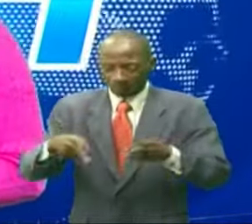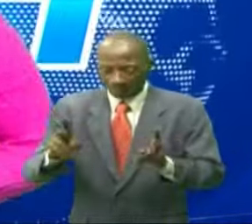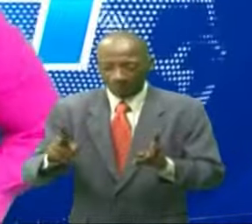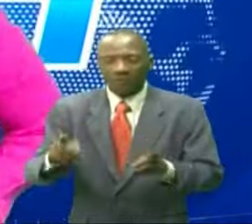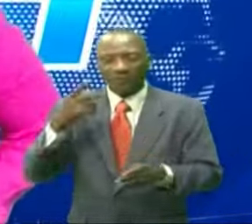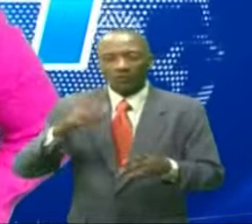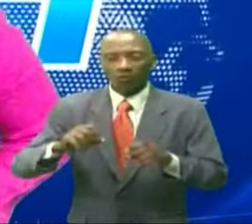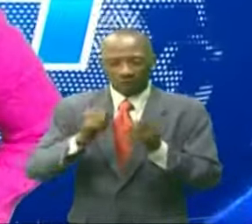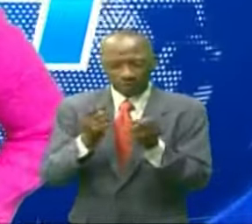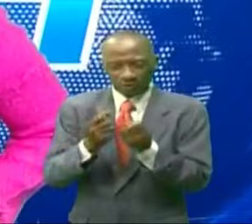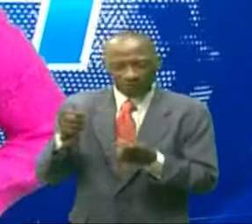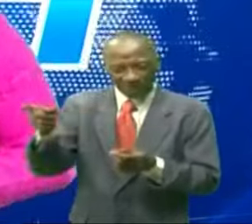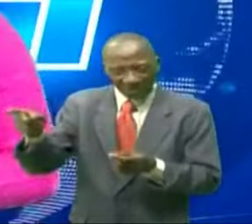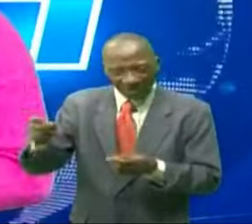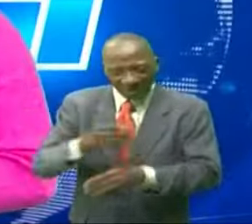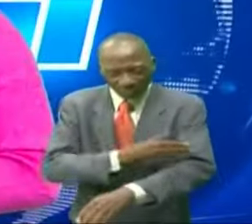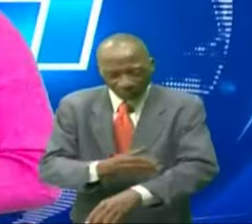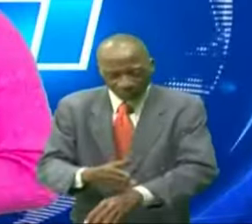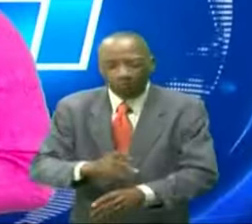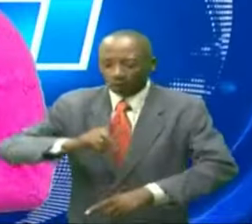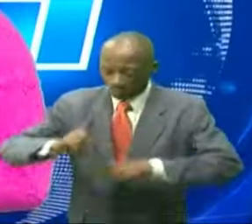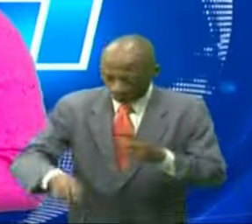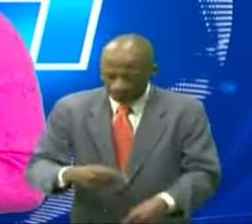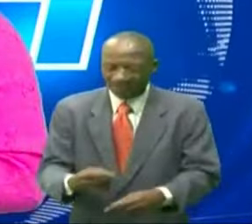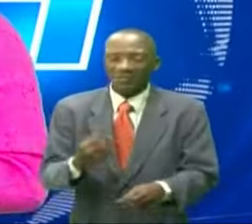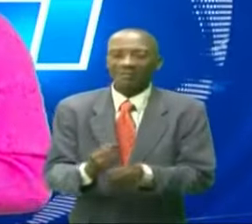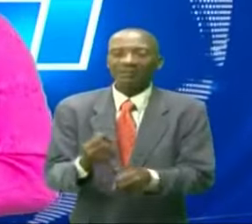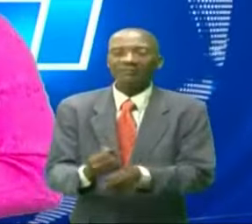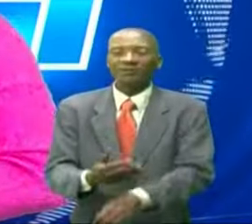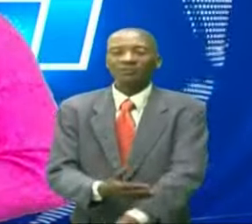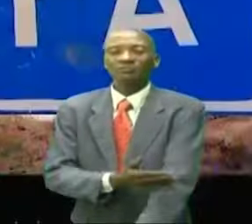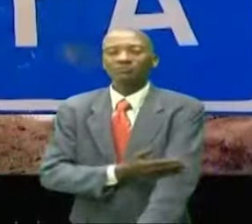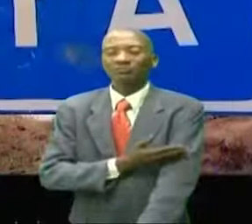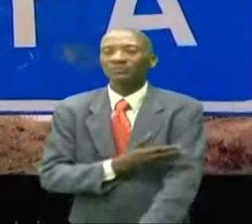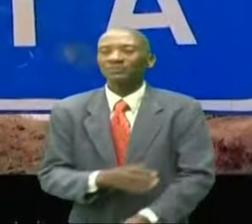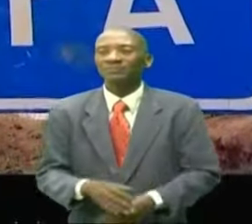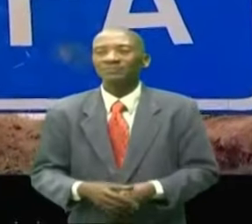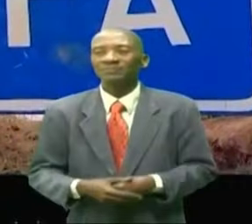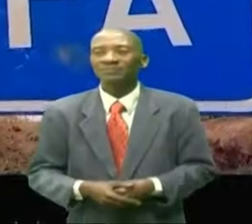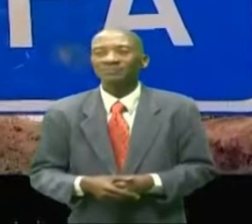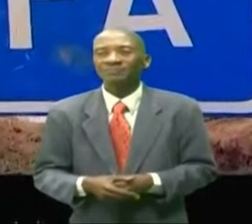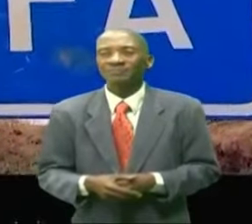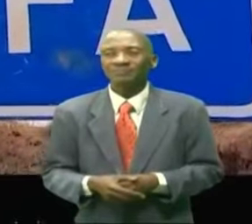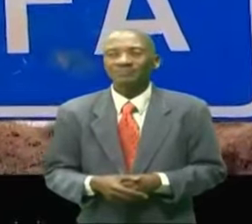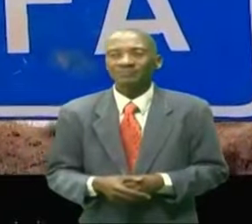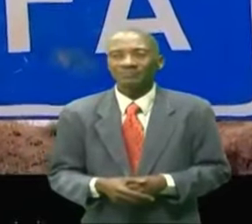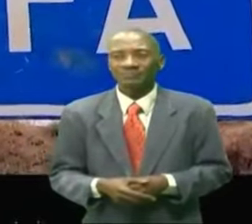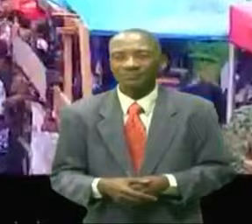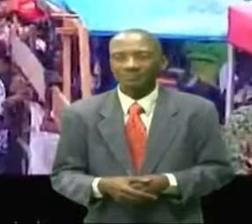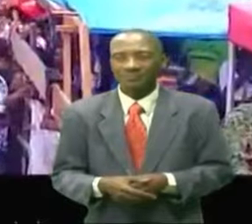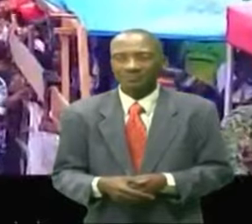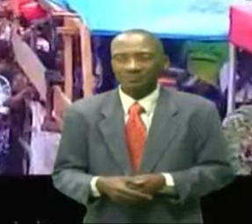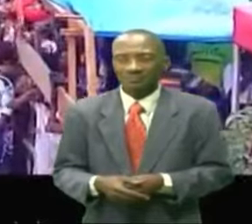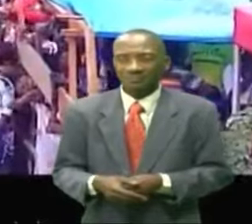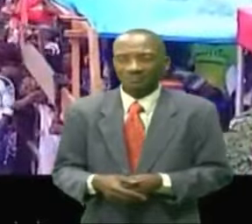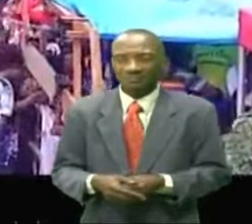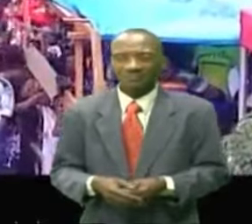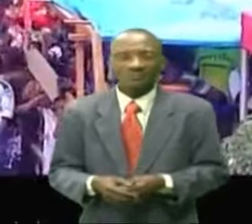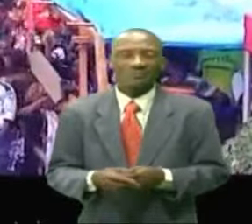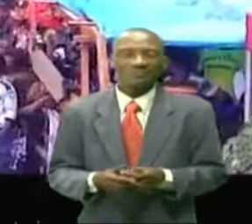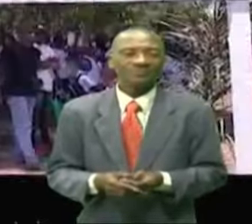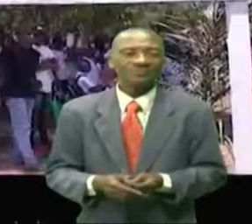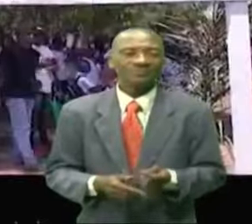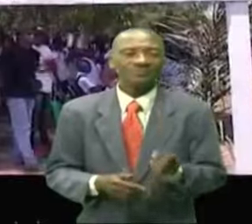société Combilim. Plus de détails dans ce reportage de Marie Kalong. La cité d'Idiofa, dont la province du Kwilu,